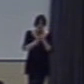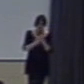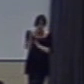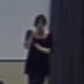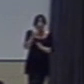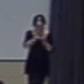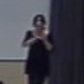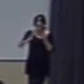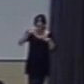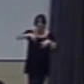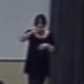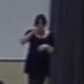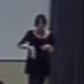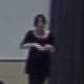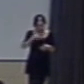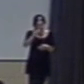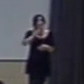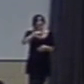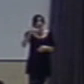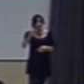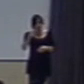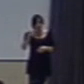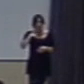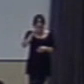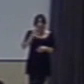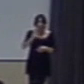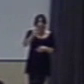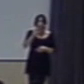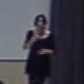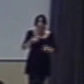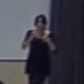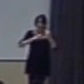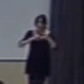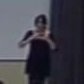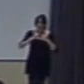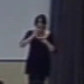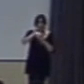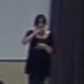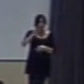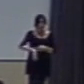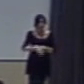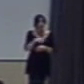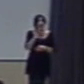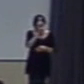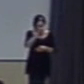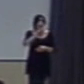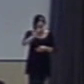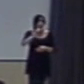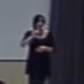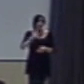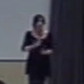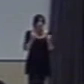de Barcelona, el Rai Barba, cap de comunicació Tercer Sector de Catalunya, el Lluís Toledano, responsable de